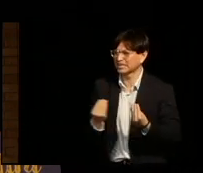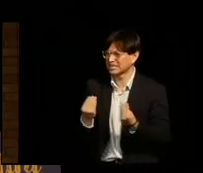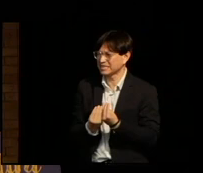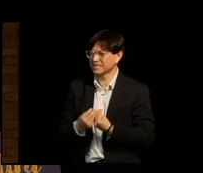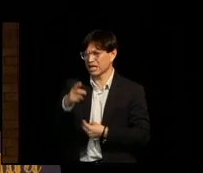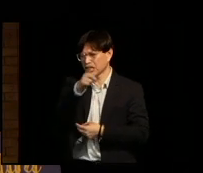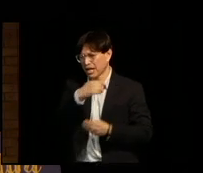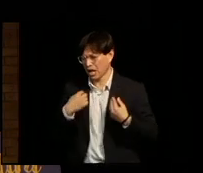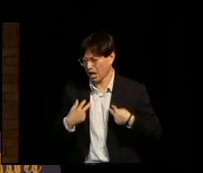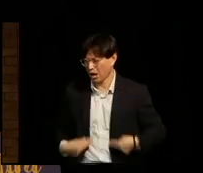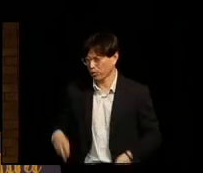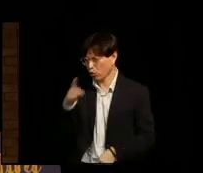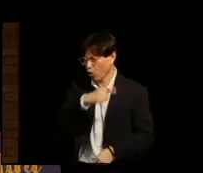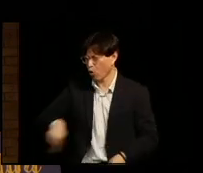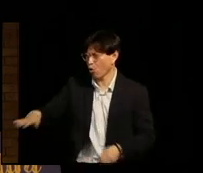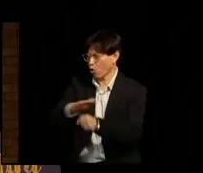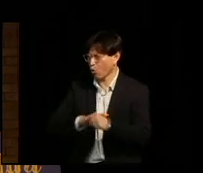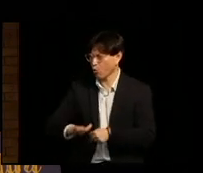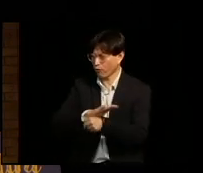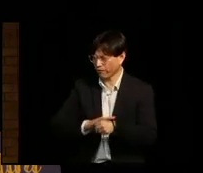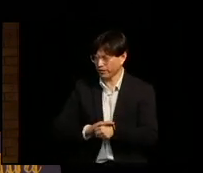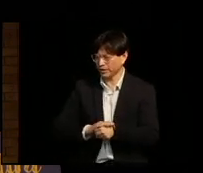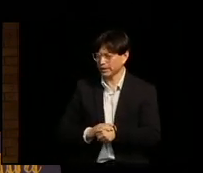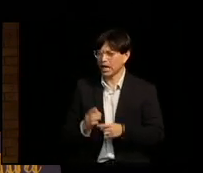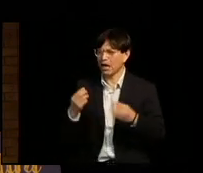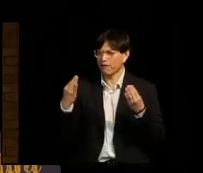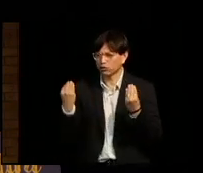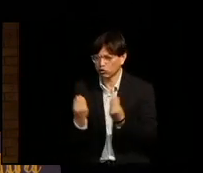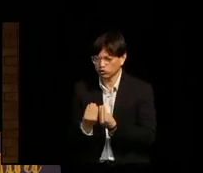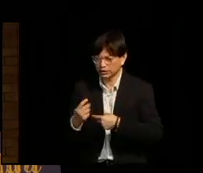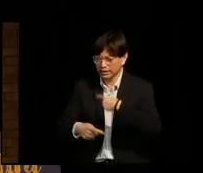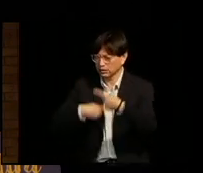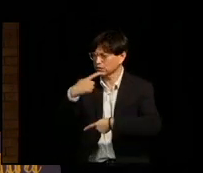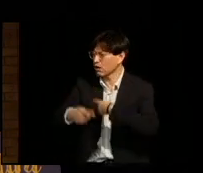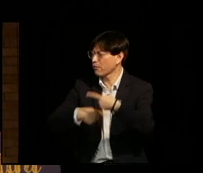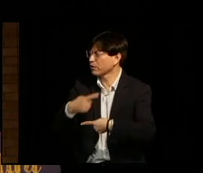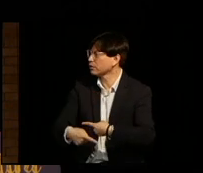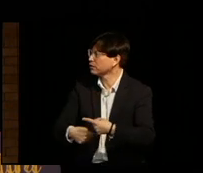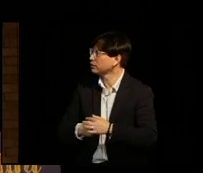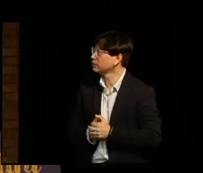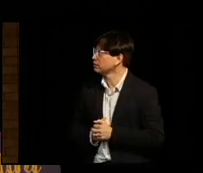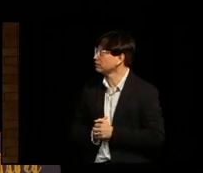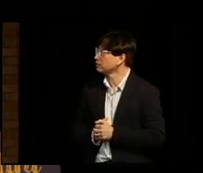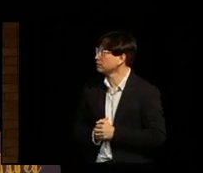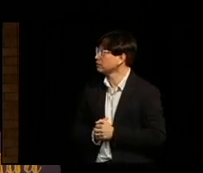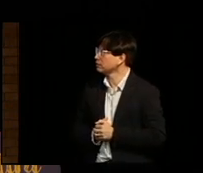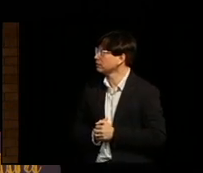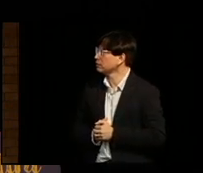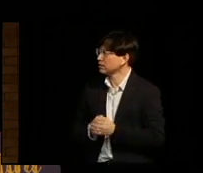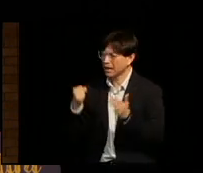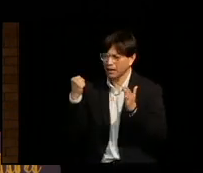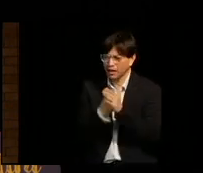famiglie e fanno lo stesso cammino che fanno gli altri Era bello vederlo Quindi penso sia